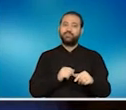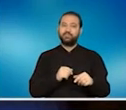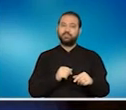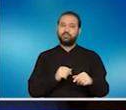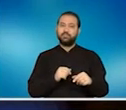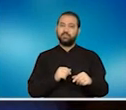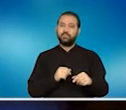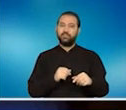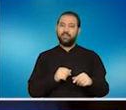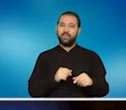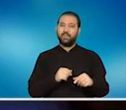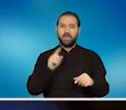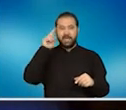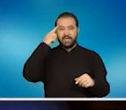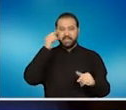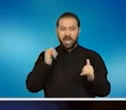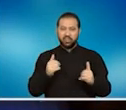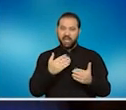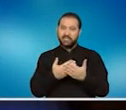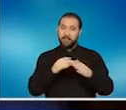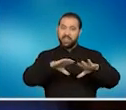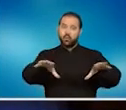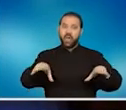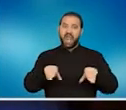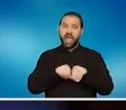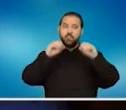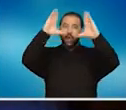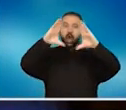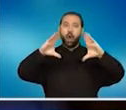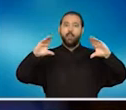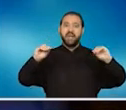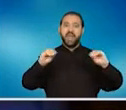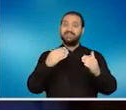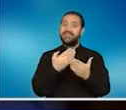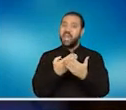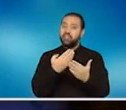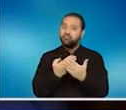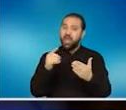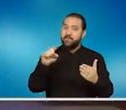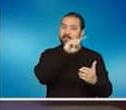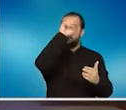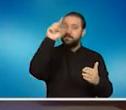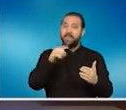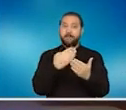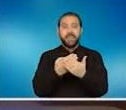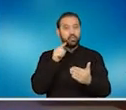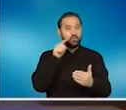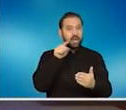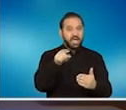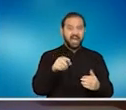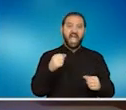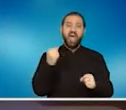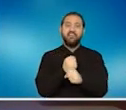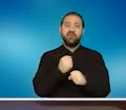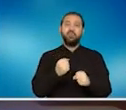interesul emancipării neamului românesc, pentru că El a înființat peste 800